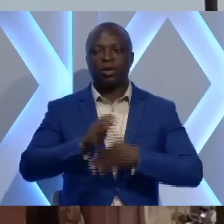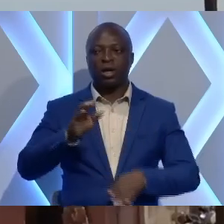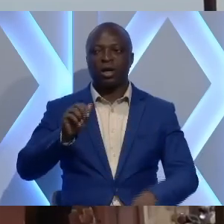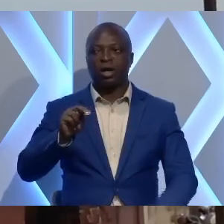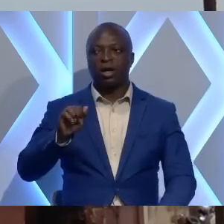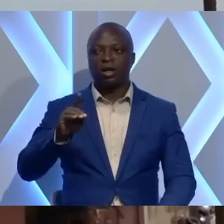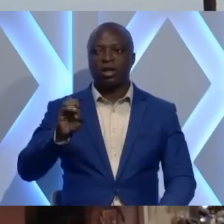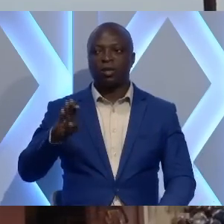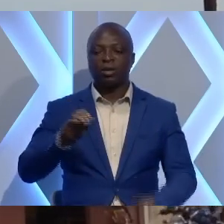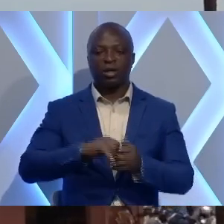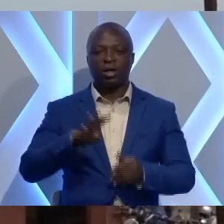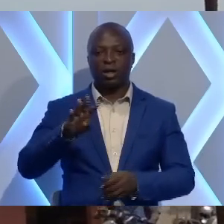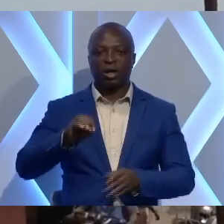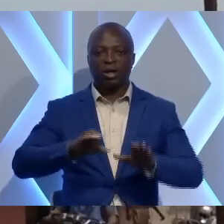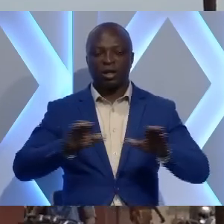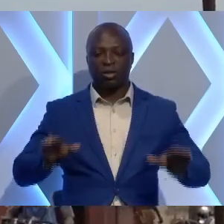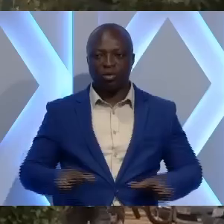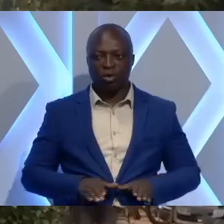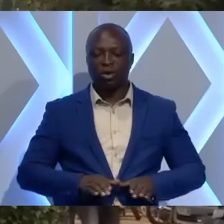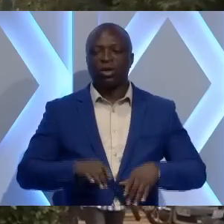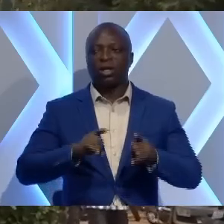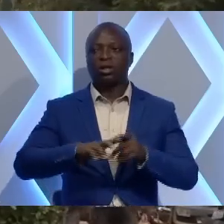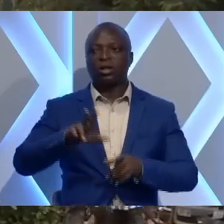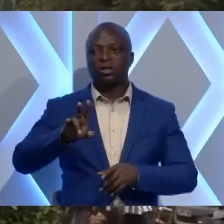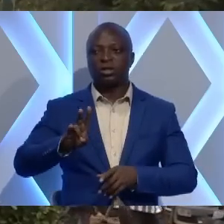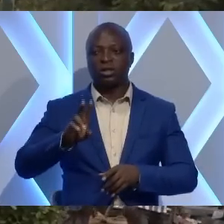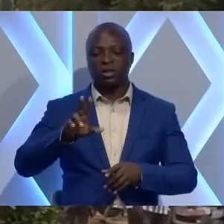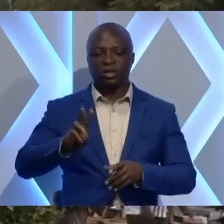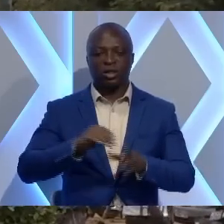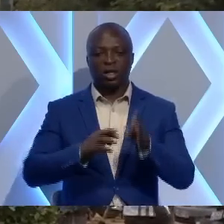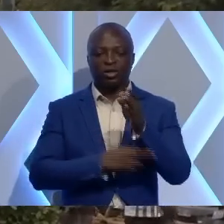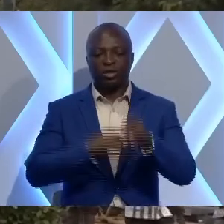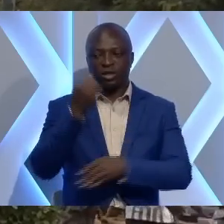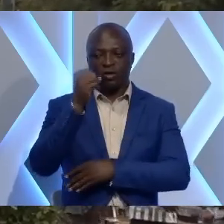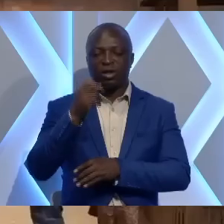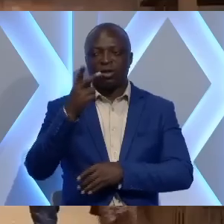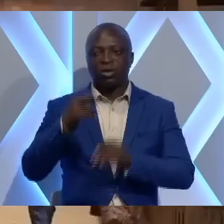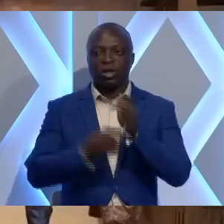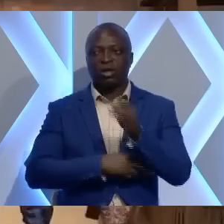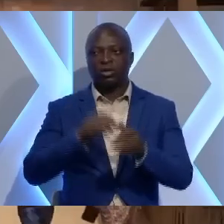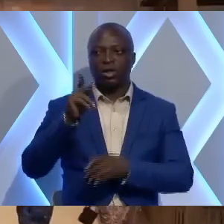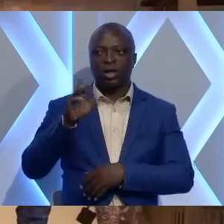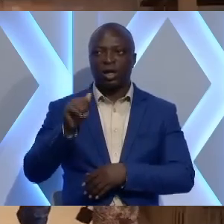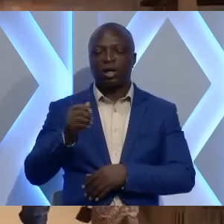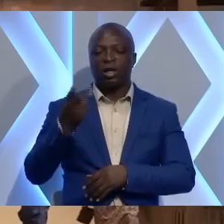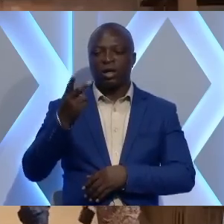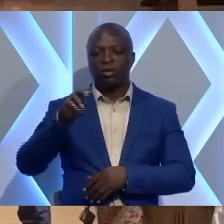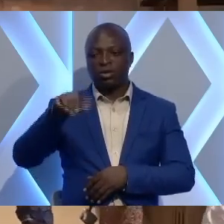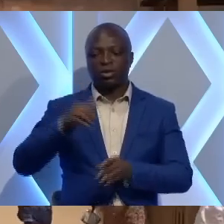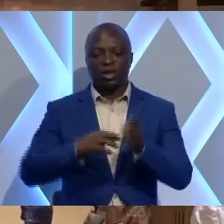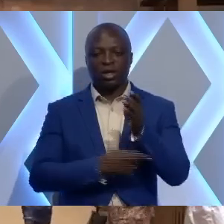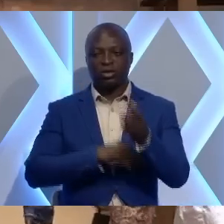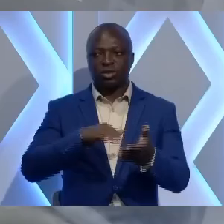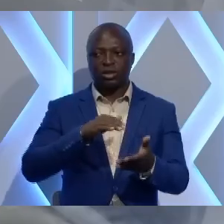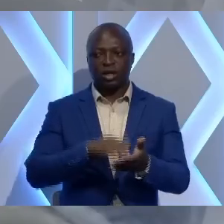l'ANADEB dans 40 cantons frontaliers, dont 36 dans la région des savanes, 2 dans la région de la Cara et 2 autres dans la